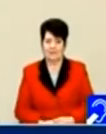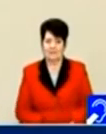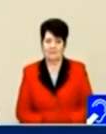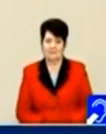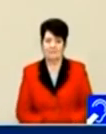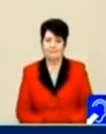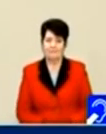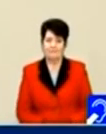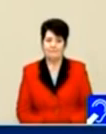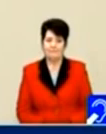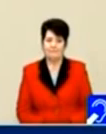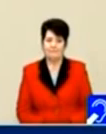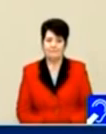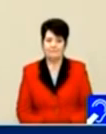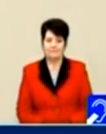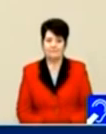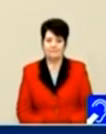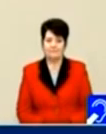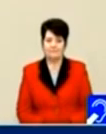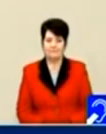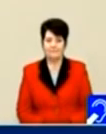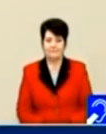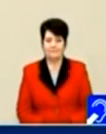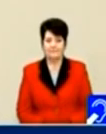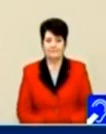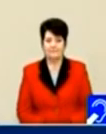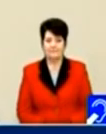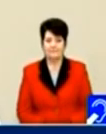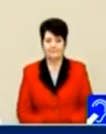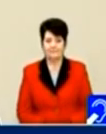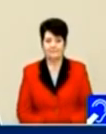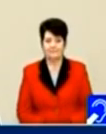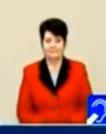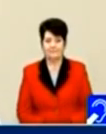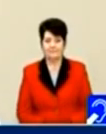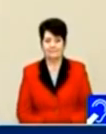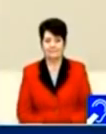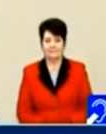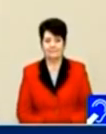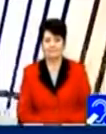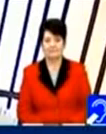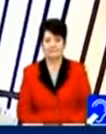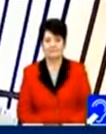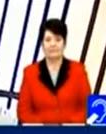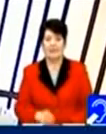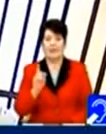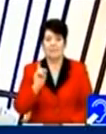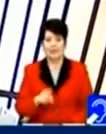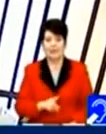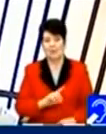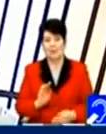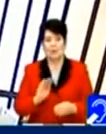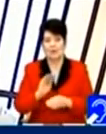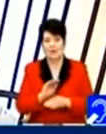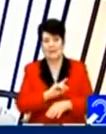reform of the justice sector in Moldova remains a top priority of our embassy. Pentru întărirea